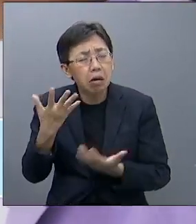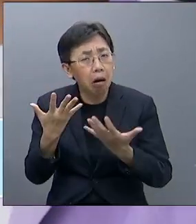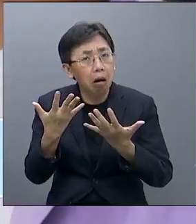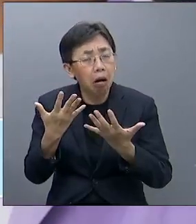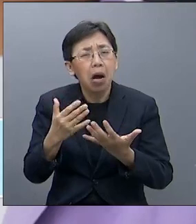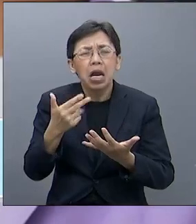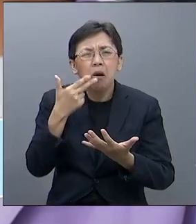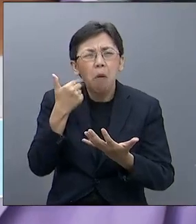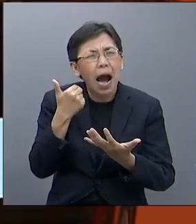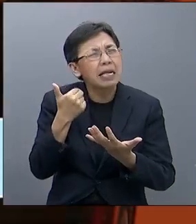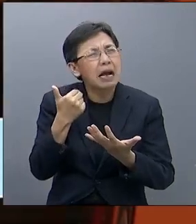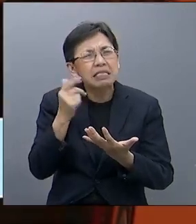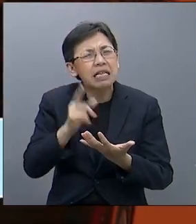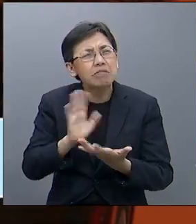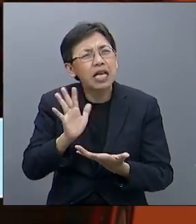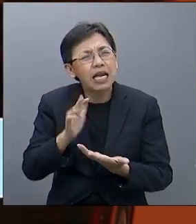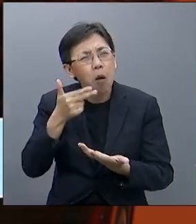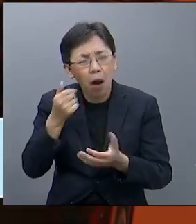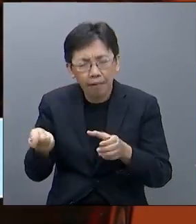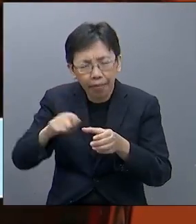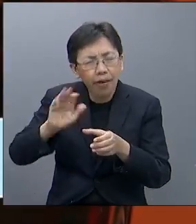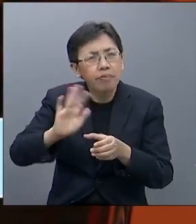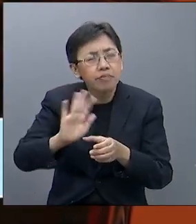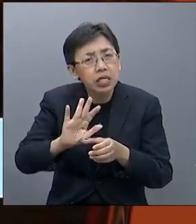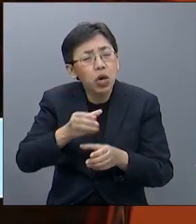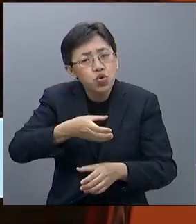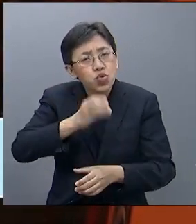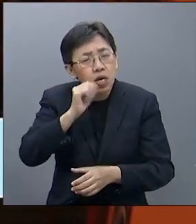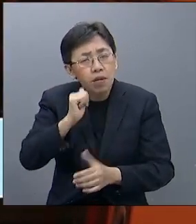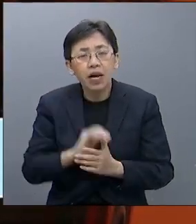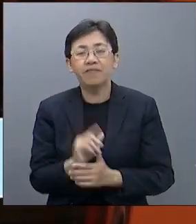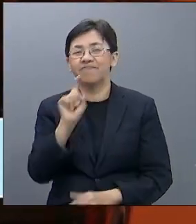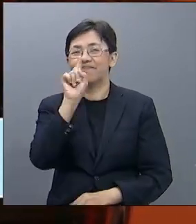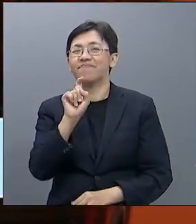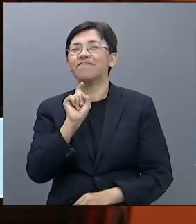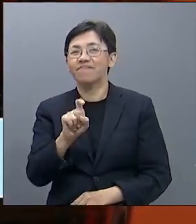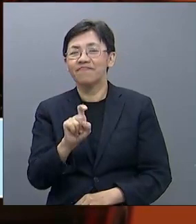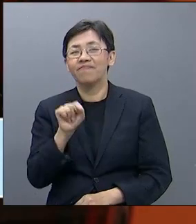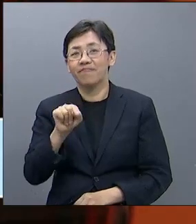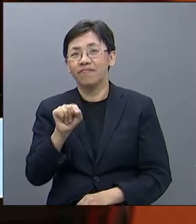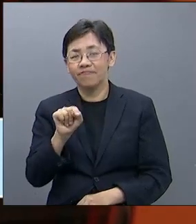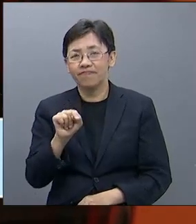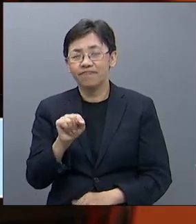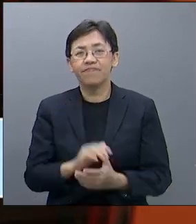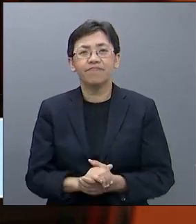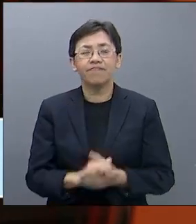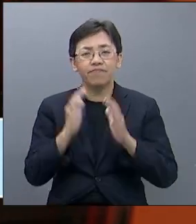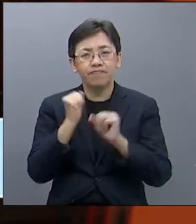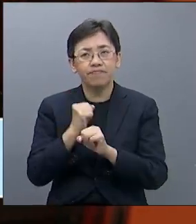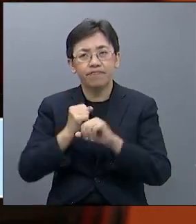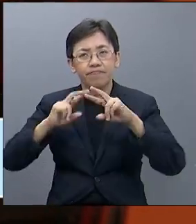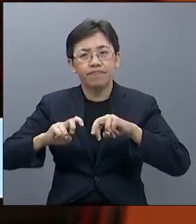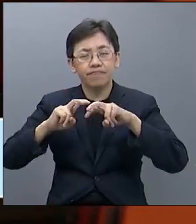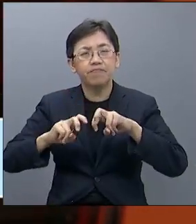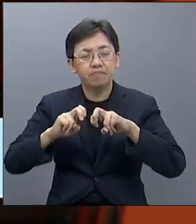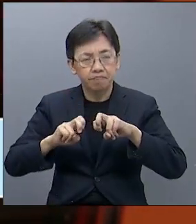วะกระดูกพรุนได้ไหมคะ ก็ต้องย้อนกลับไปคำถามนะครับนะส่วนมากแล้วเนี่ยปัจจัยนี้มันเป็นปัจจัยเสี่ยงงานวิจัยพวกนี้ส่วนมากแ